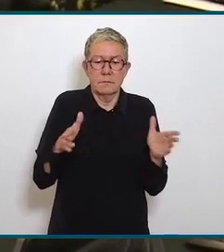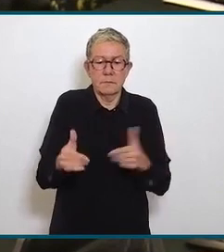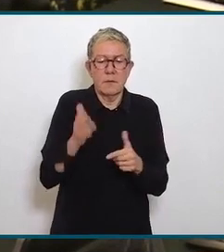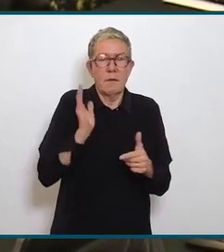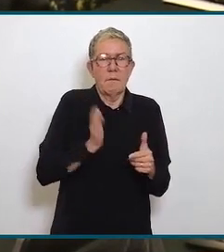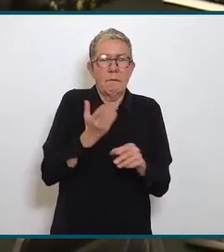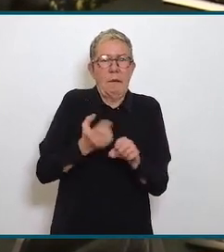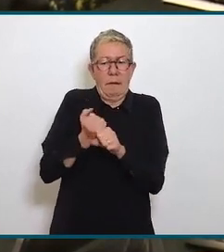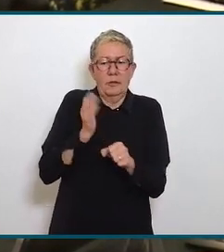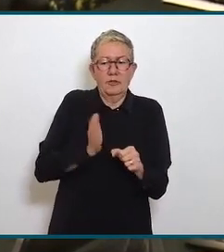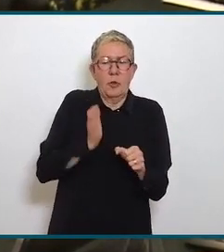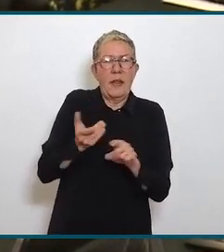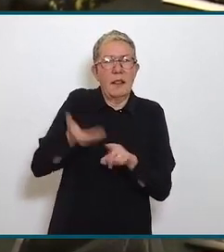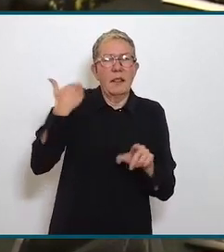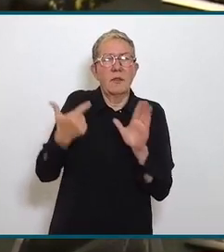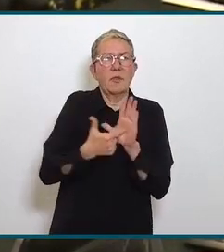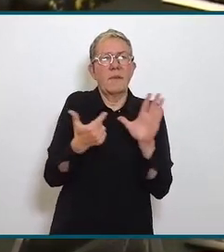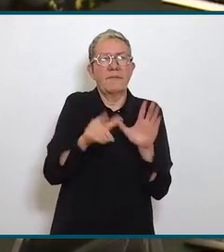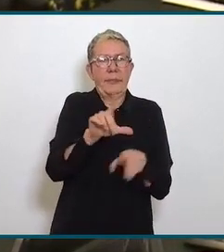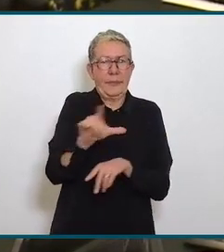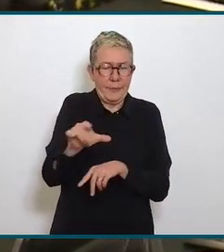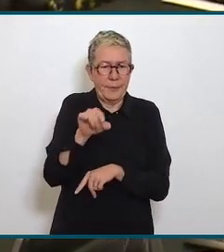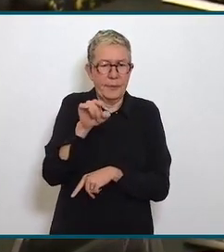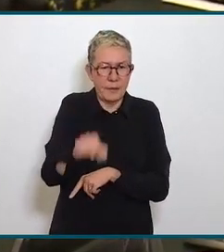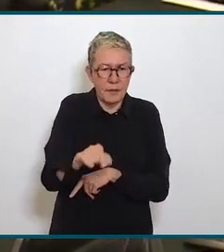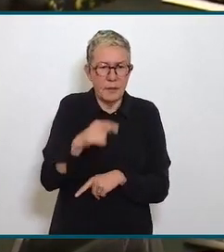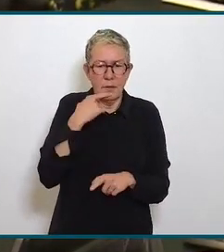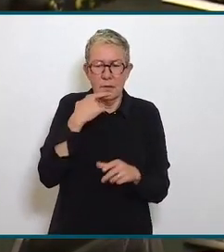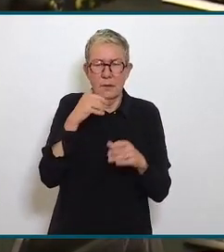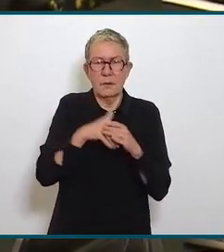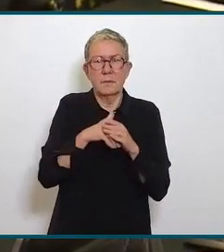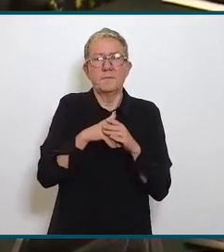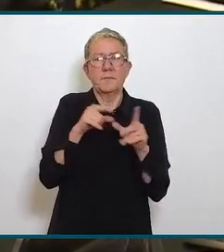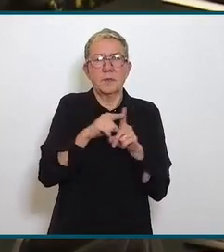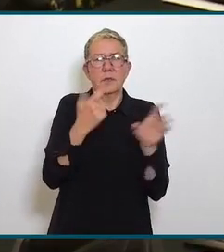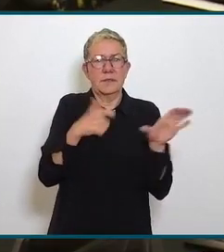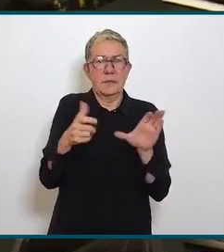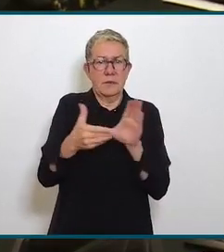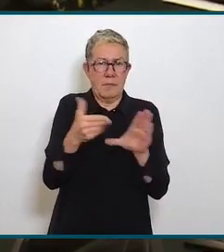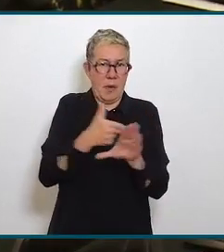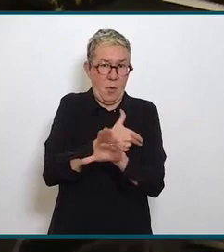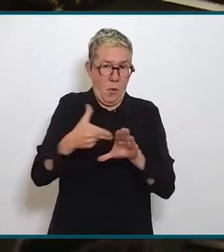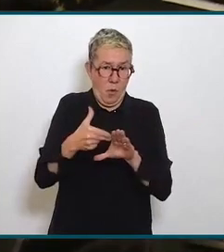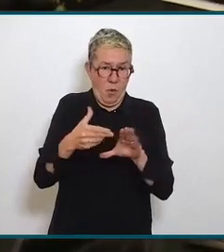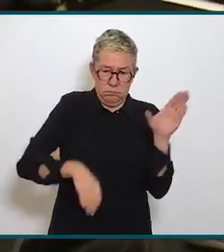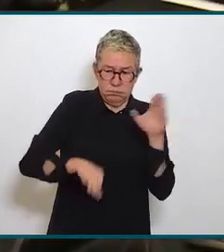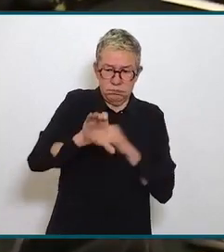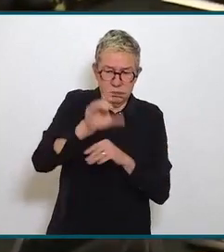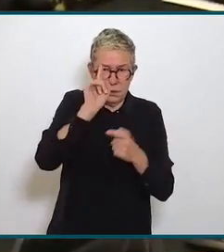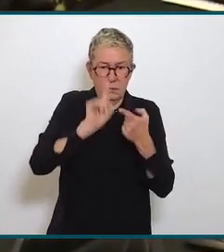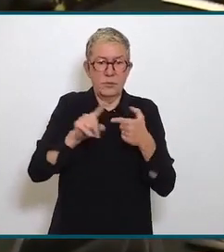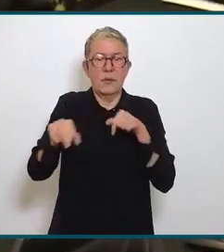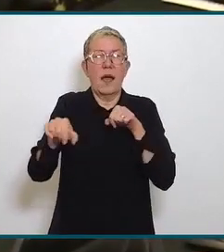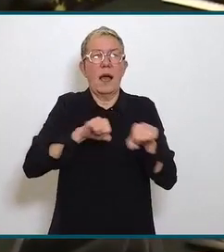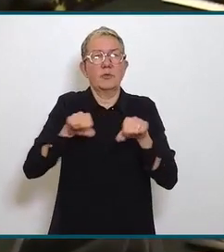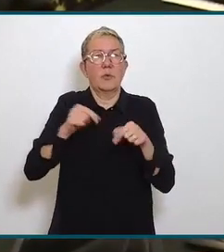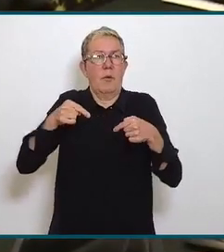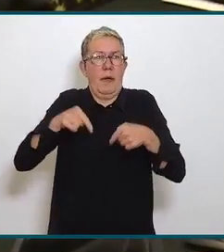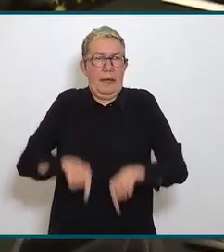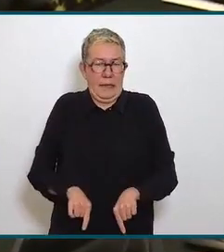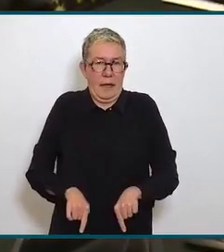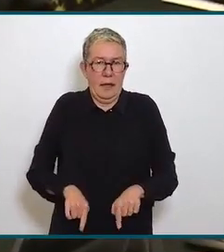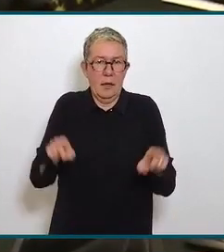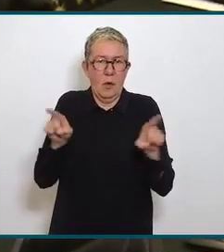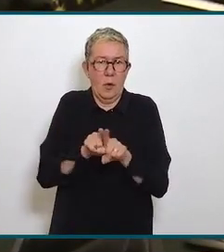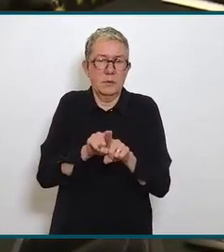mandat, sera effectif en 2022. Ce sont près de 700 000 € que la ville investit pour soutenir l'action de l'État et de ses forces